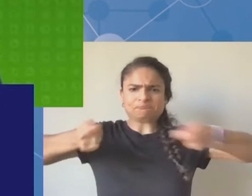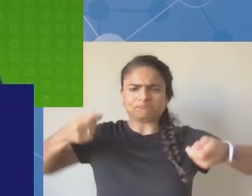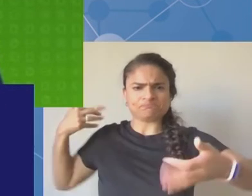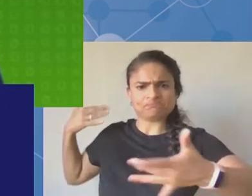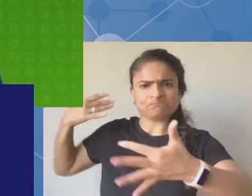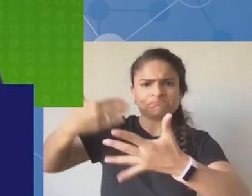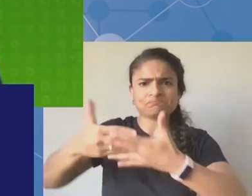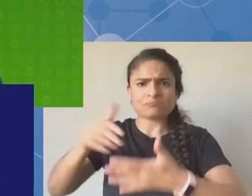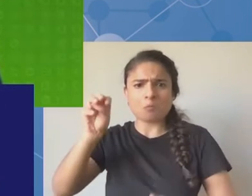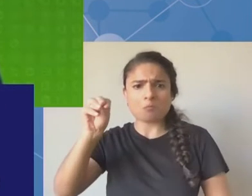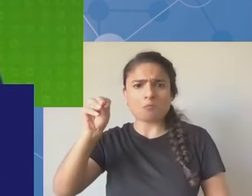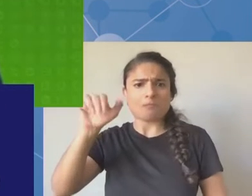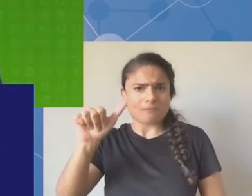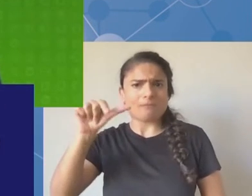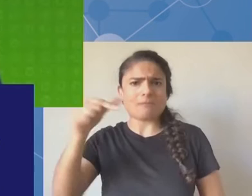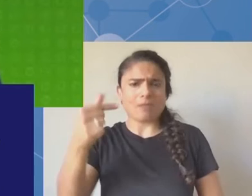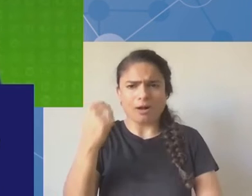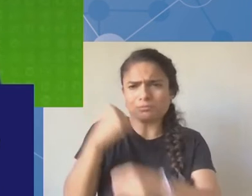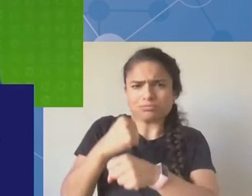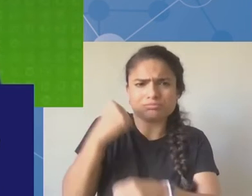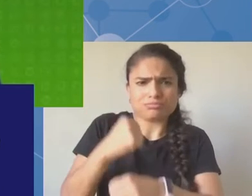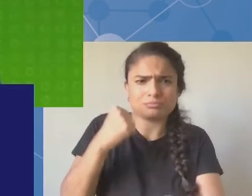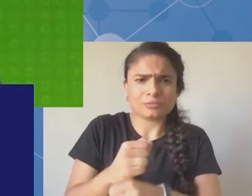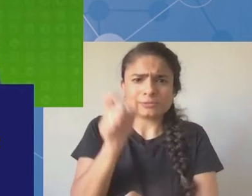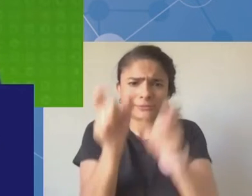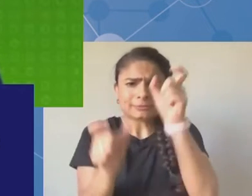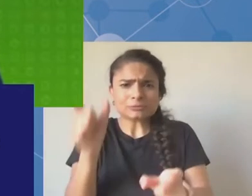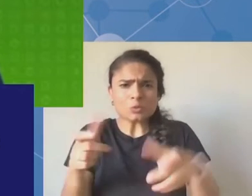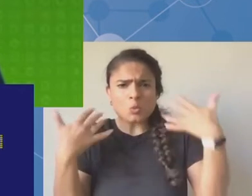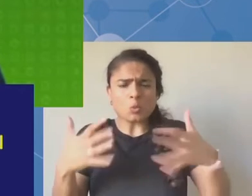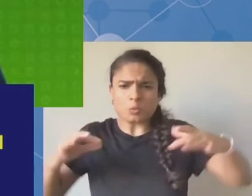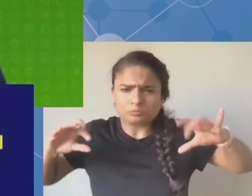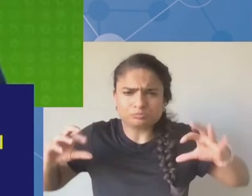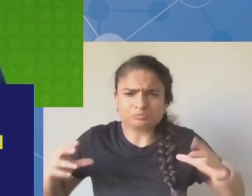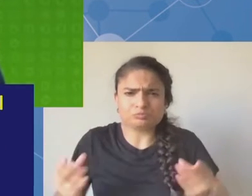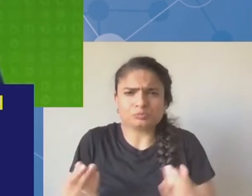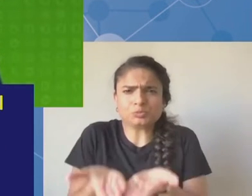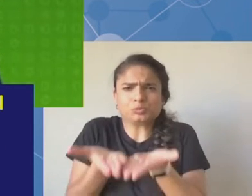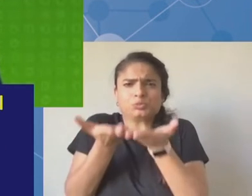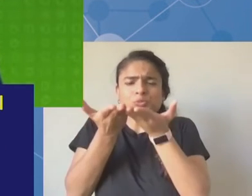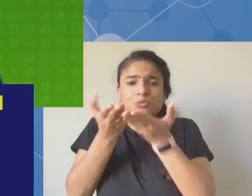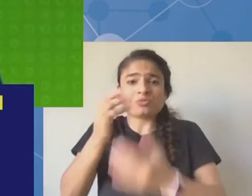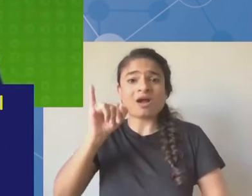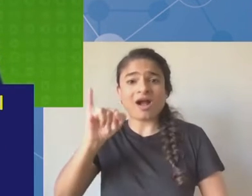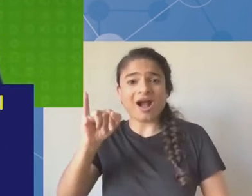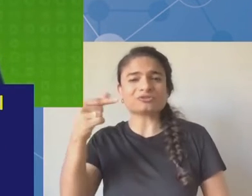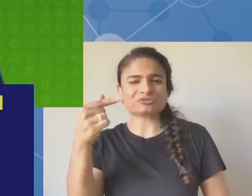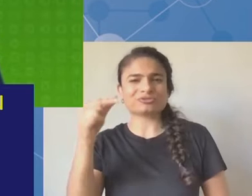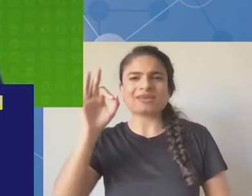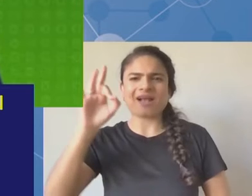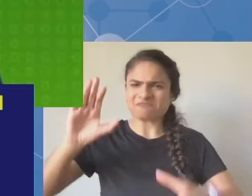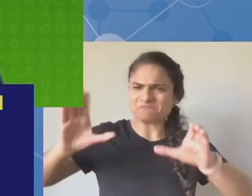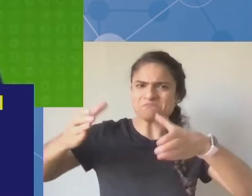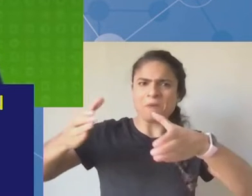работу группы и в подготовку цифрового саммита в духе многостороннего сотрудничества. Спасибо, и я вам благодарен.